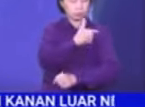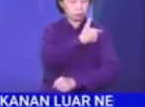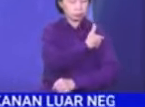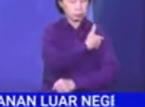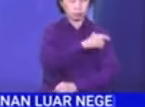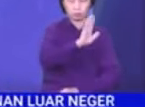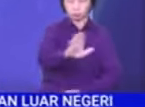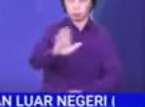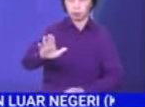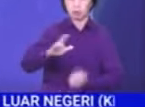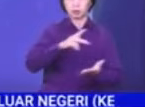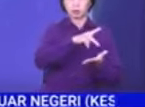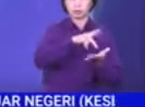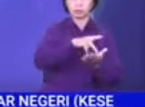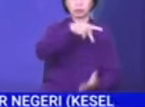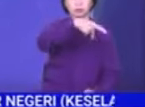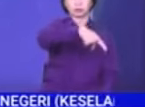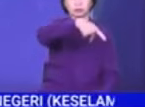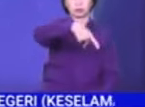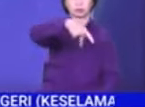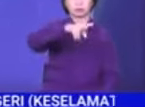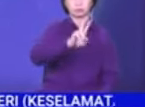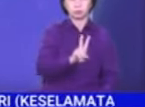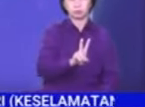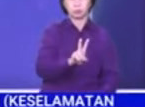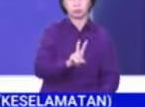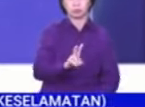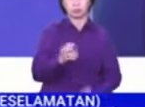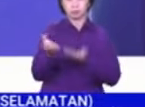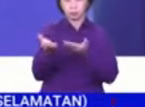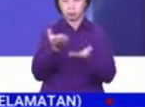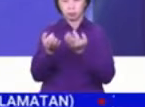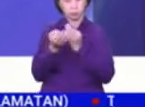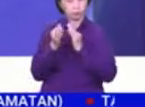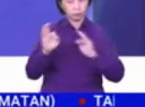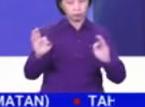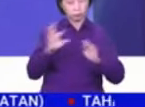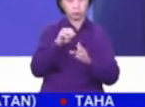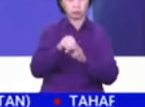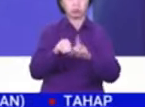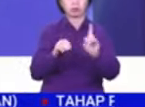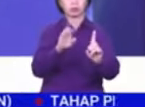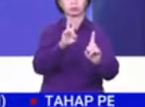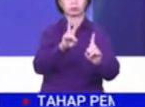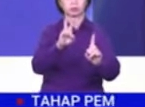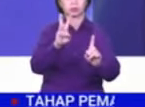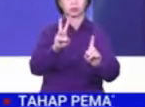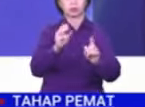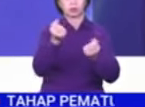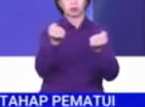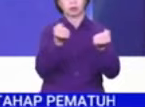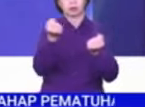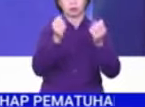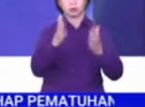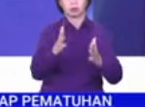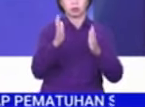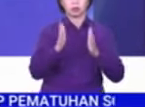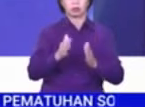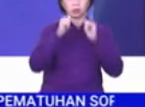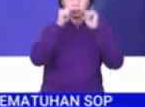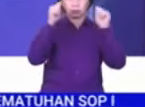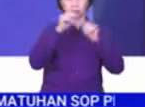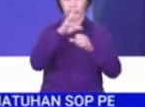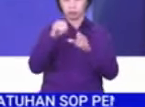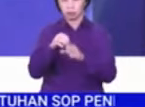vaksin mereka di pusat pemberian vaksin pvb terima tapi cuma itu kebaikan 176 pemandu terdiri the pada orang awam